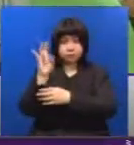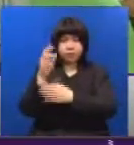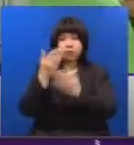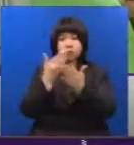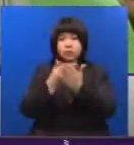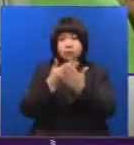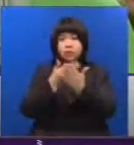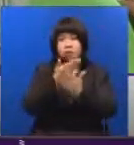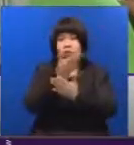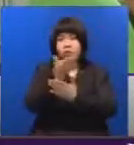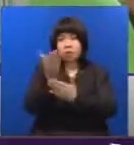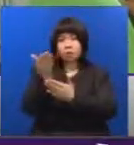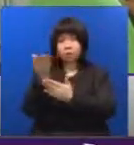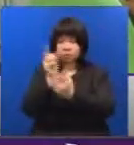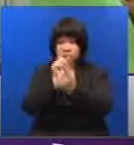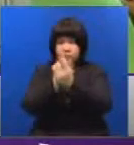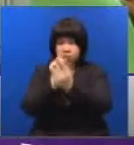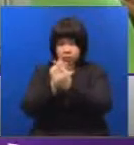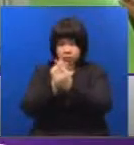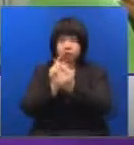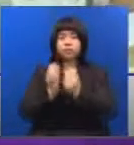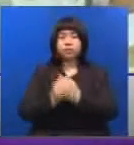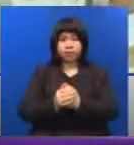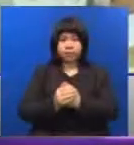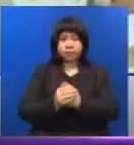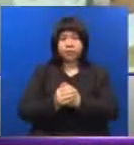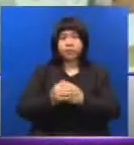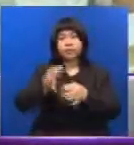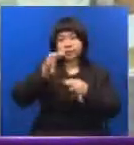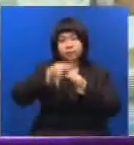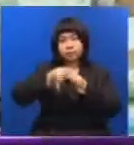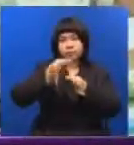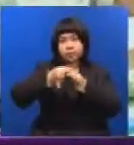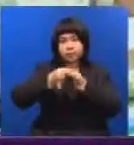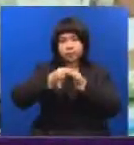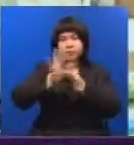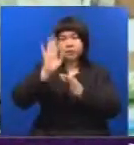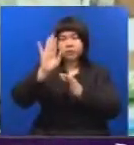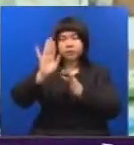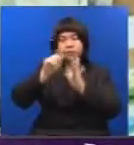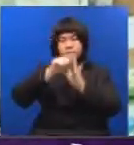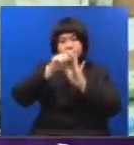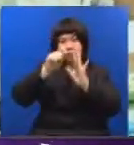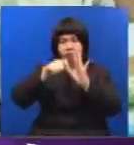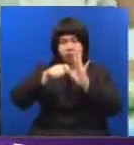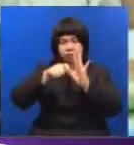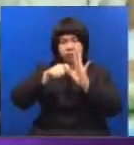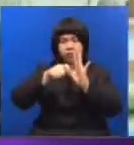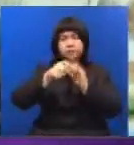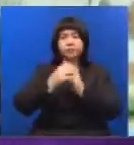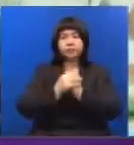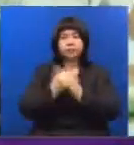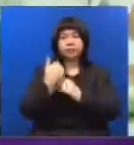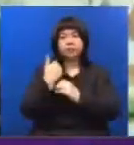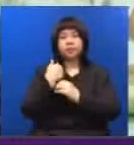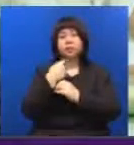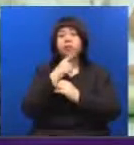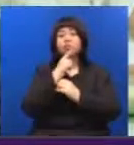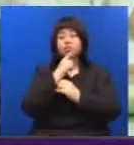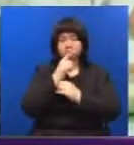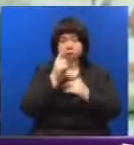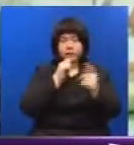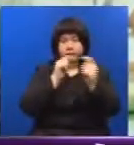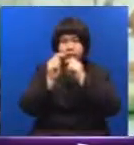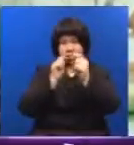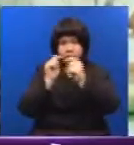vetกเป็จำนวนมากนะค่ะโดยที่ธอกอสอสาขอมเภอปักทงชัยจะนาทีได้ประสานไปอย่ชาวนาที่มวประทวนตาม